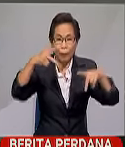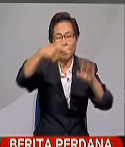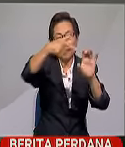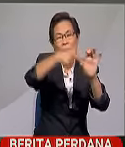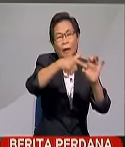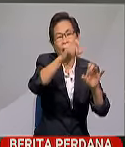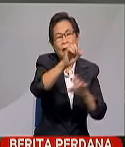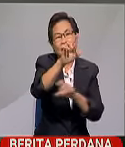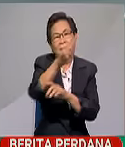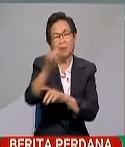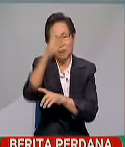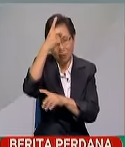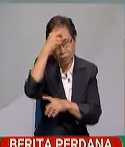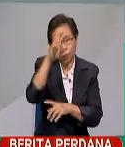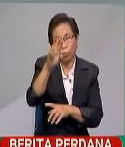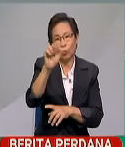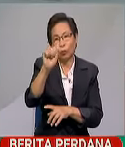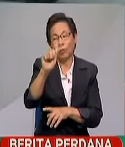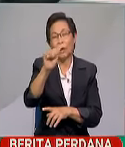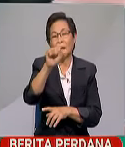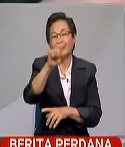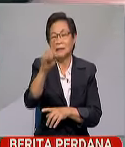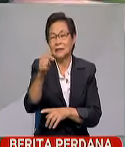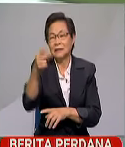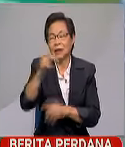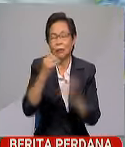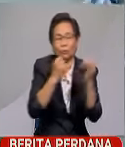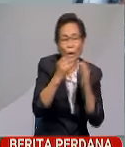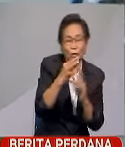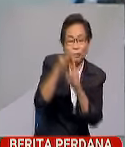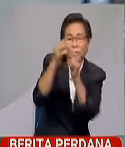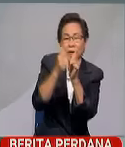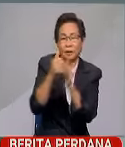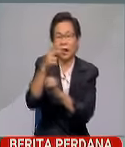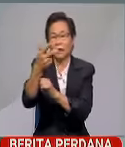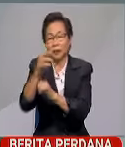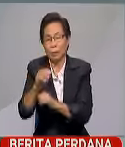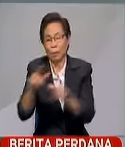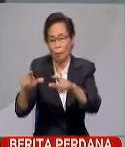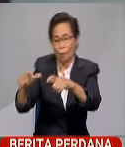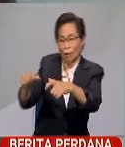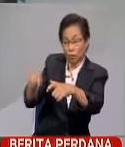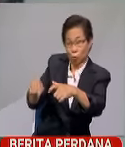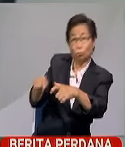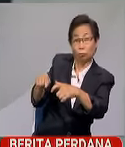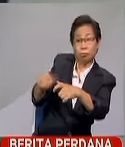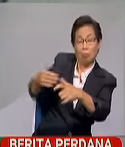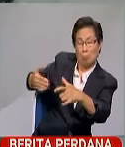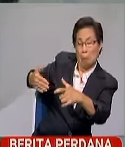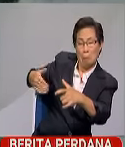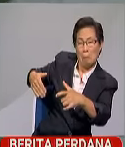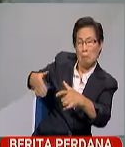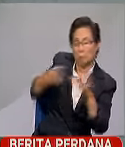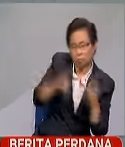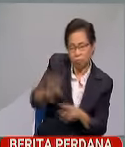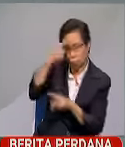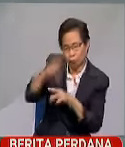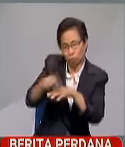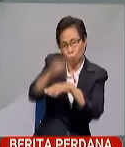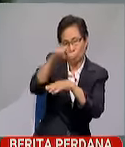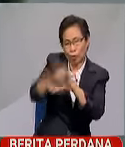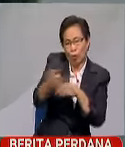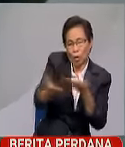SRT Dato' Razlan Razali dalam temu bual eksklusif bersama RTM. Pasukan terbabit bagaimanapun belum ada perancangan untuk